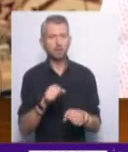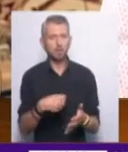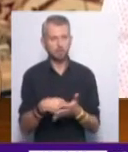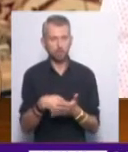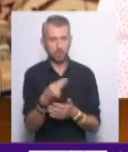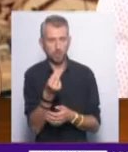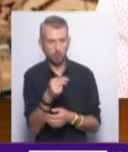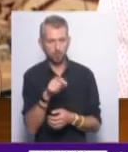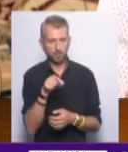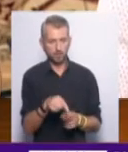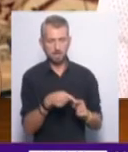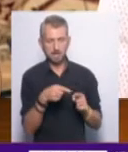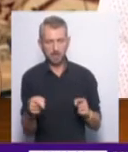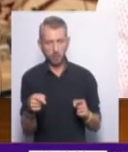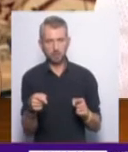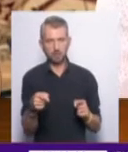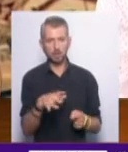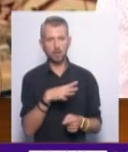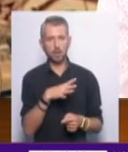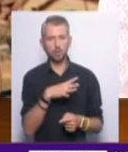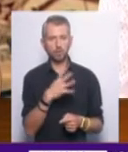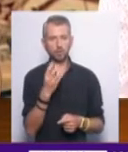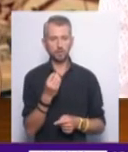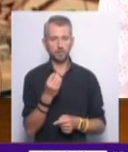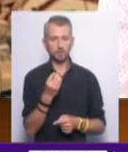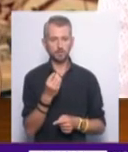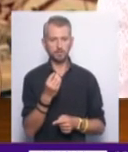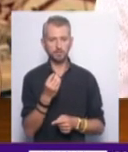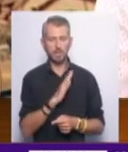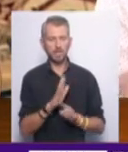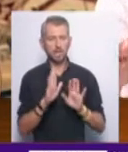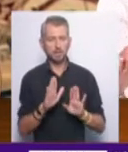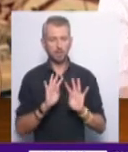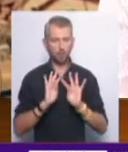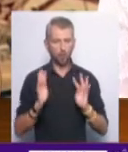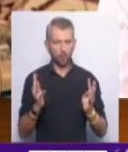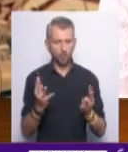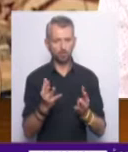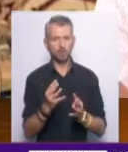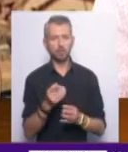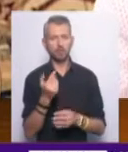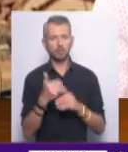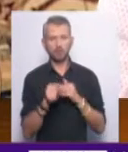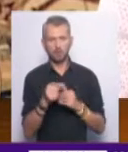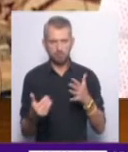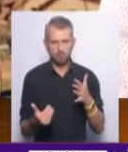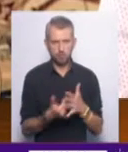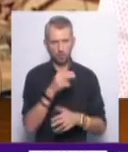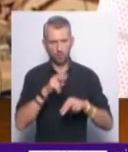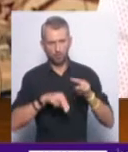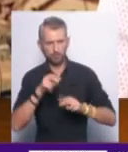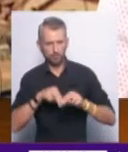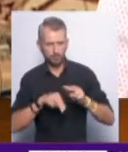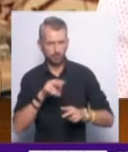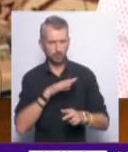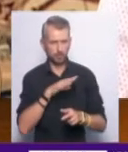гроші за цей період було ще і не тільки огороджена, вже і там нові конструкції